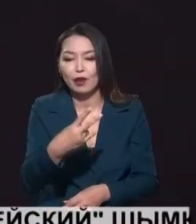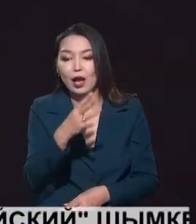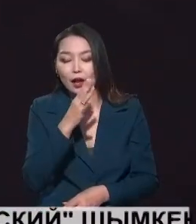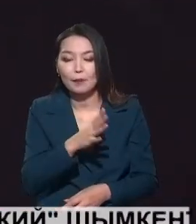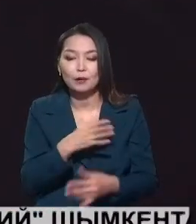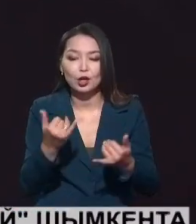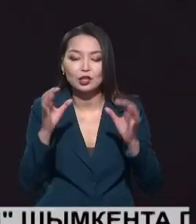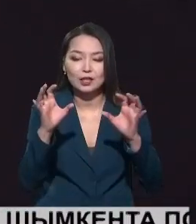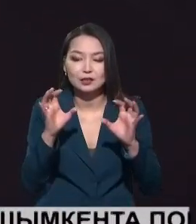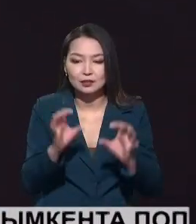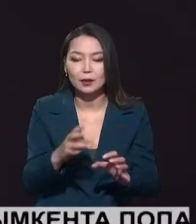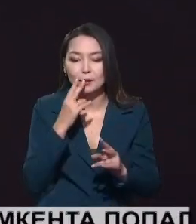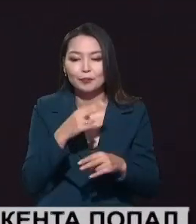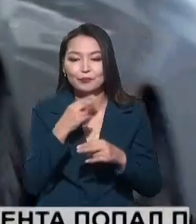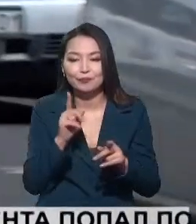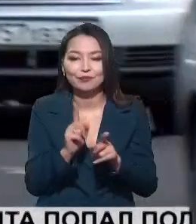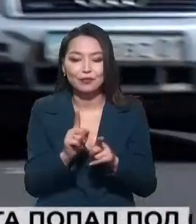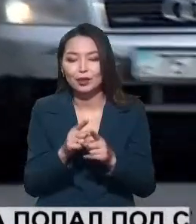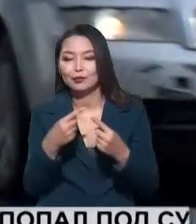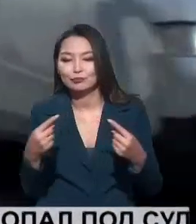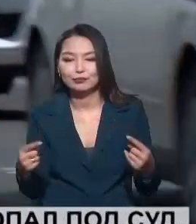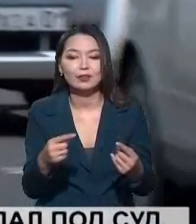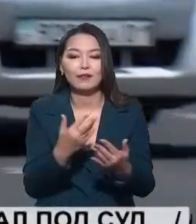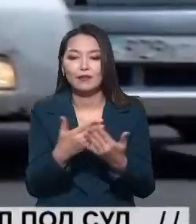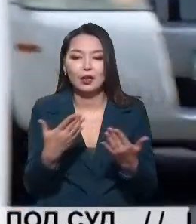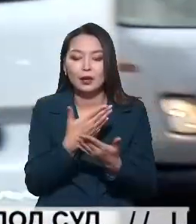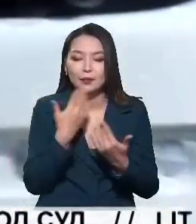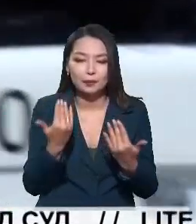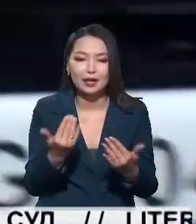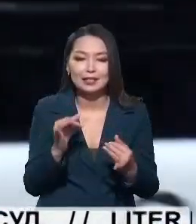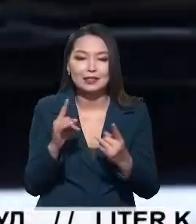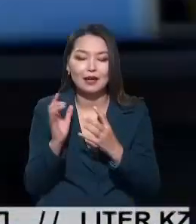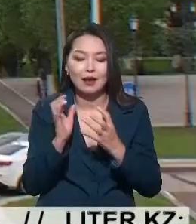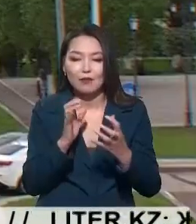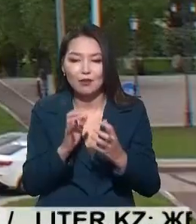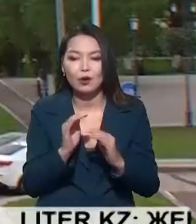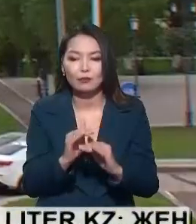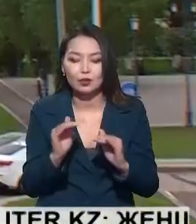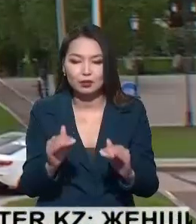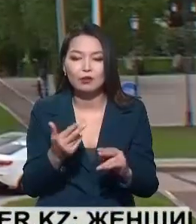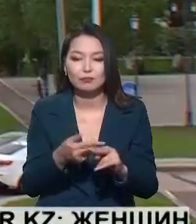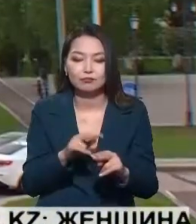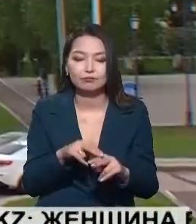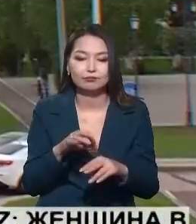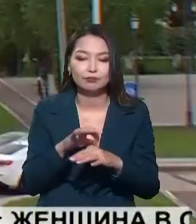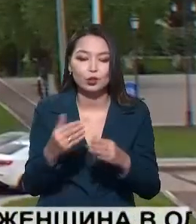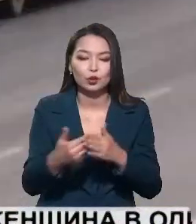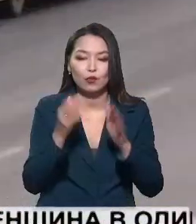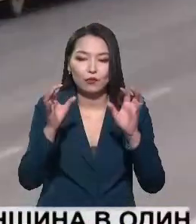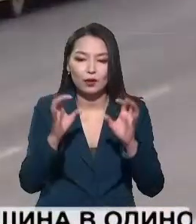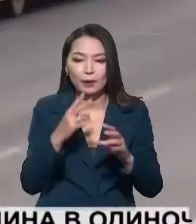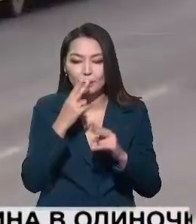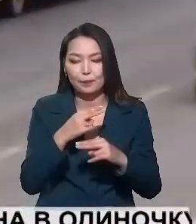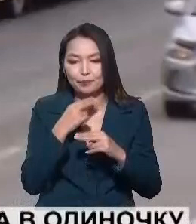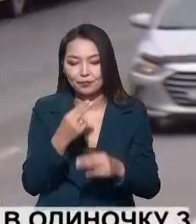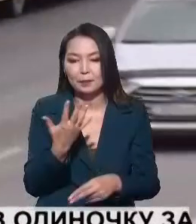Теперь закон не предусматривает альтернативных мер. Запрещено высаживать детей из автобуса. Тоже новая норма. За это предусмотрен штраф в размере 5